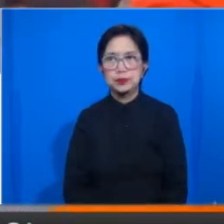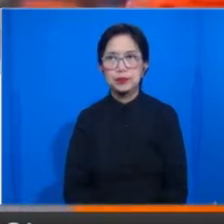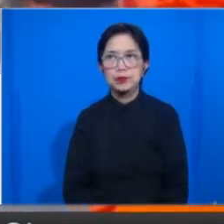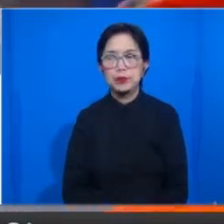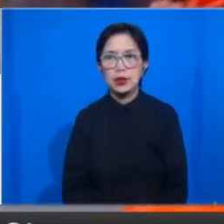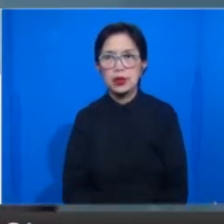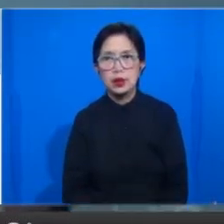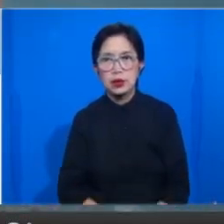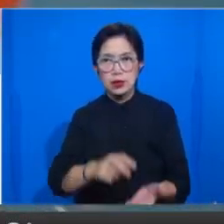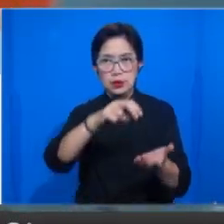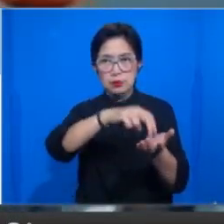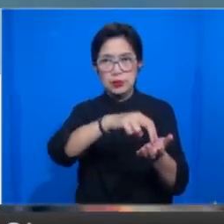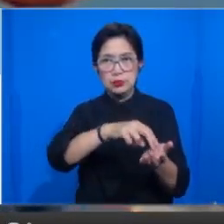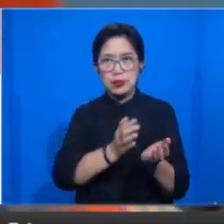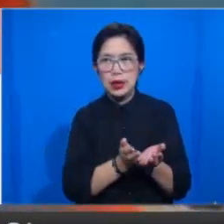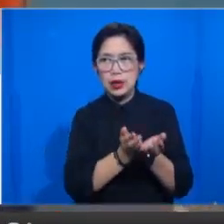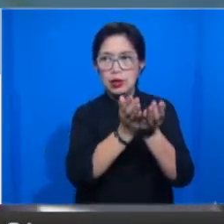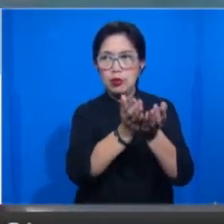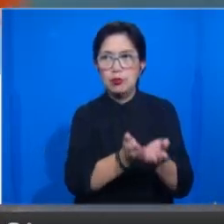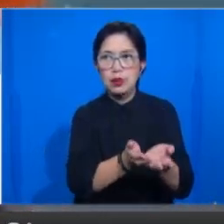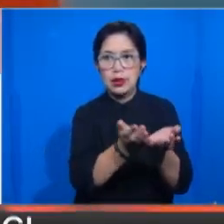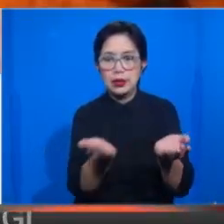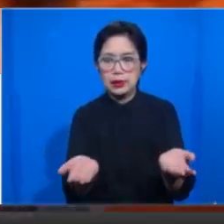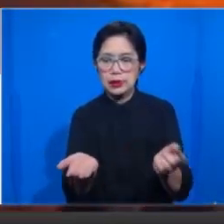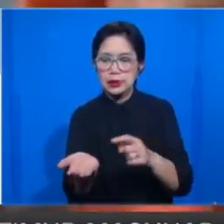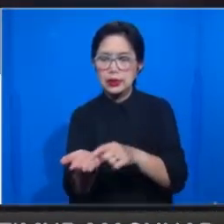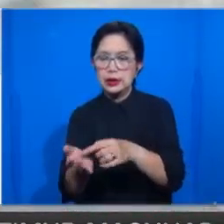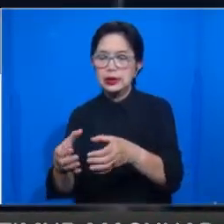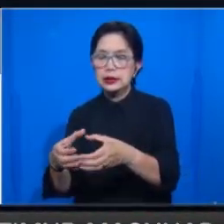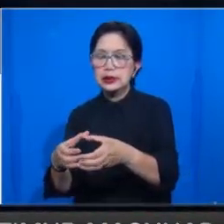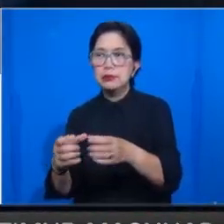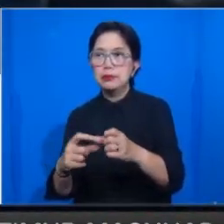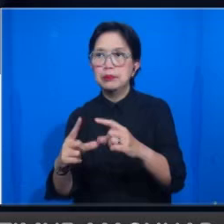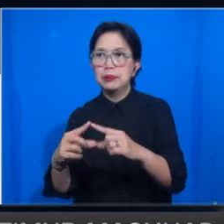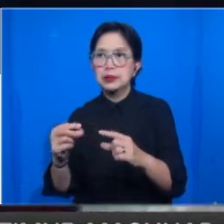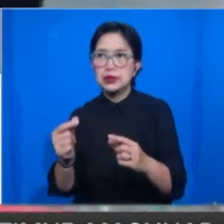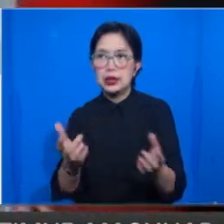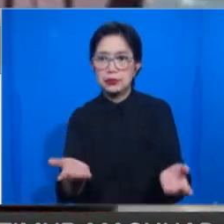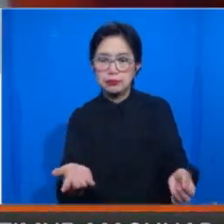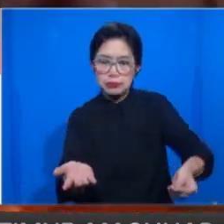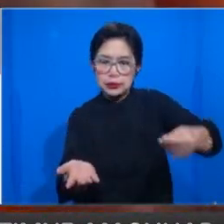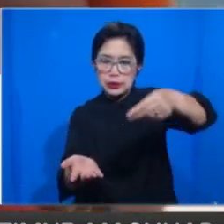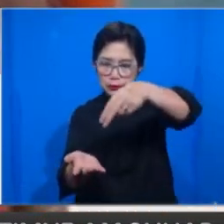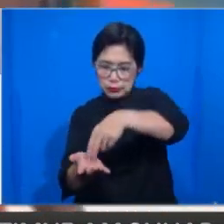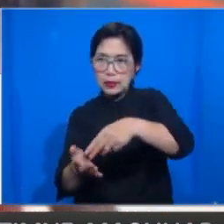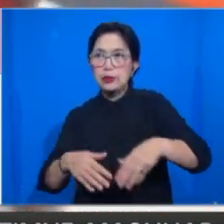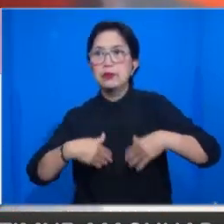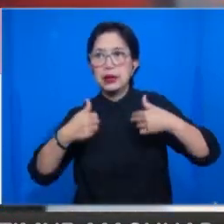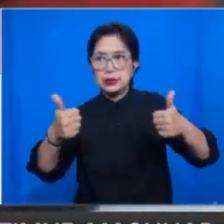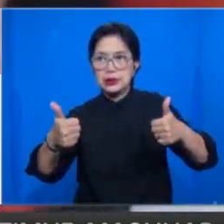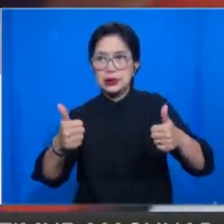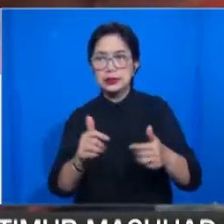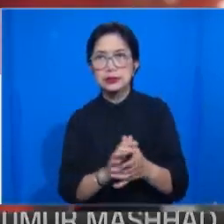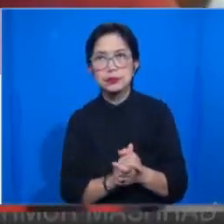1 persatu penumpang perahu katinting dievakuasi ke kapal tim SAR Makassar. Salah satu penumpang adalah anak berusia 5 tahun, keempatnya adalah